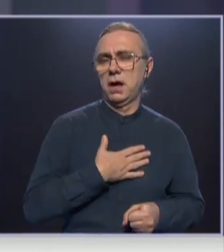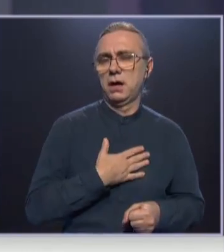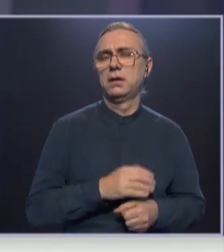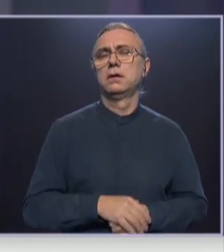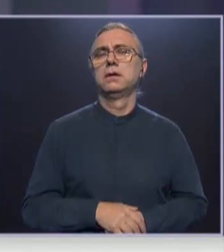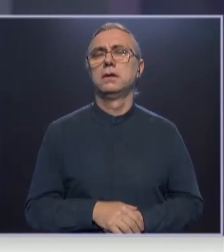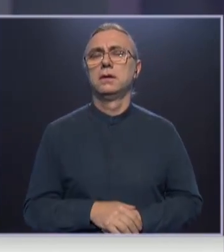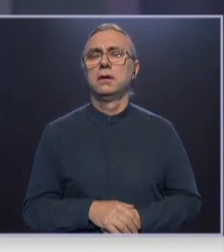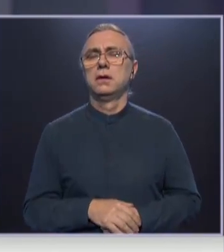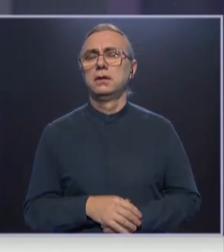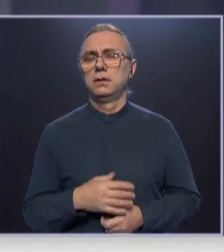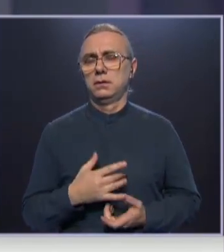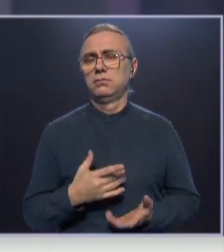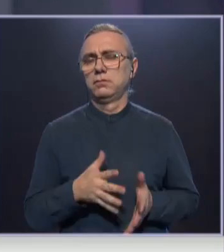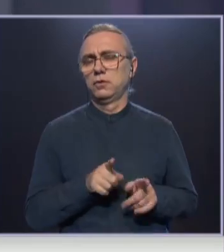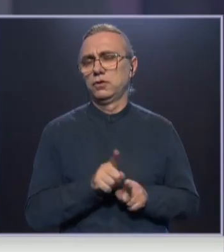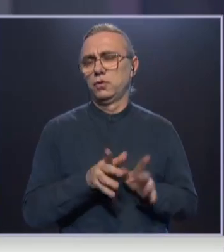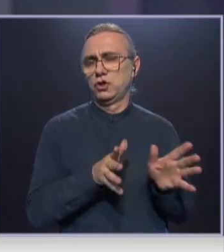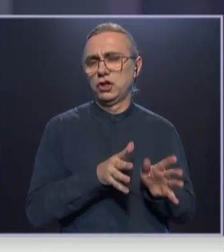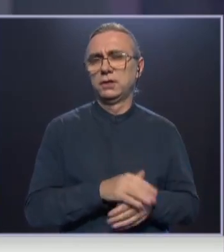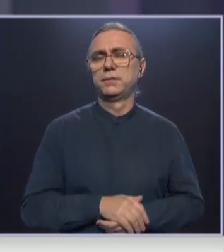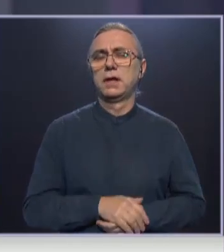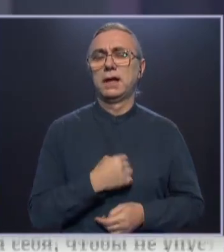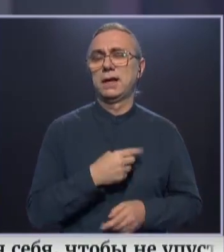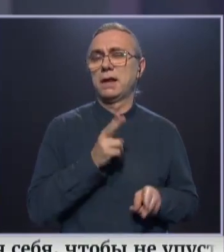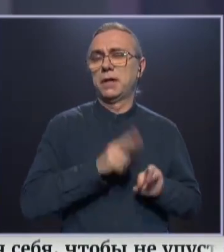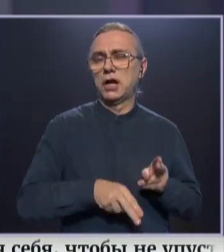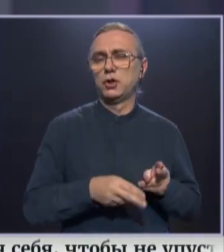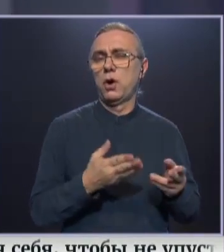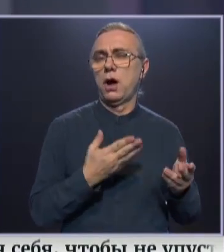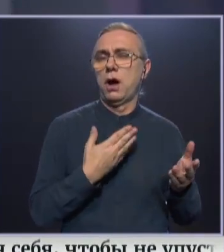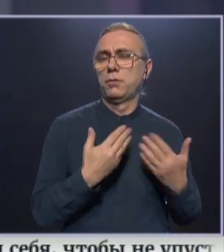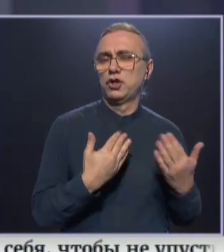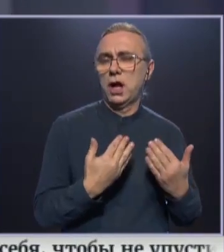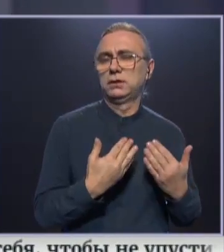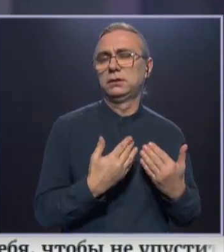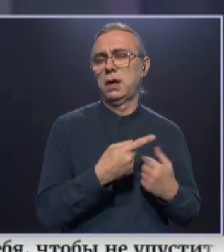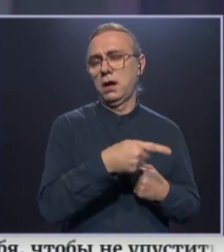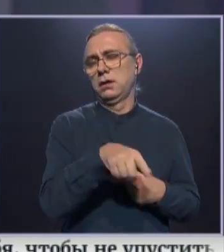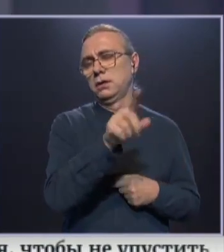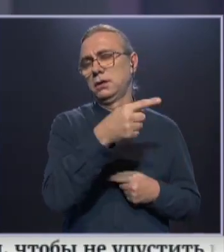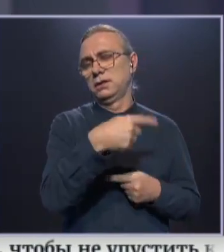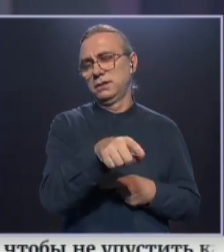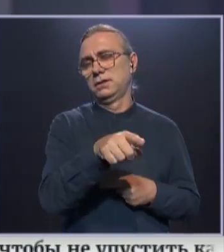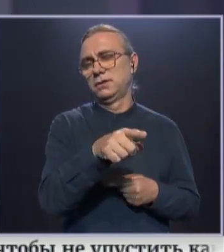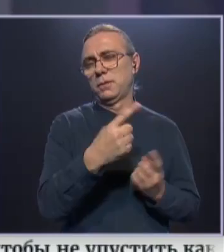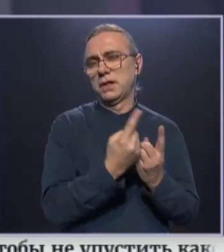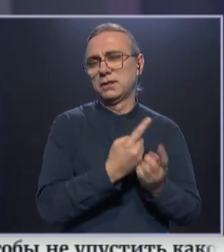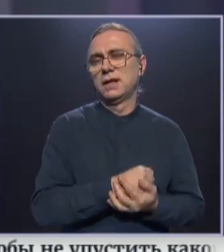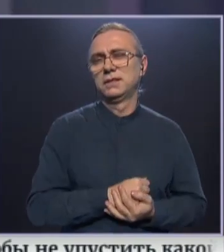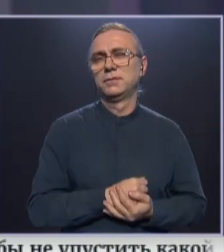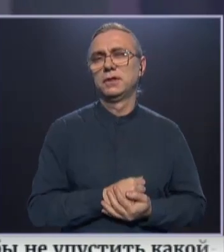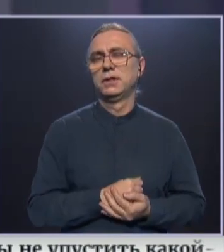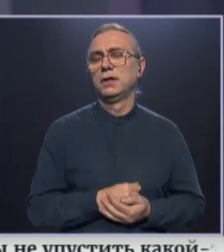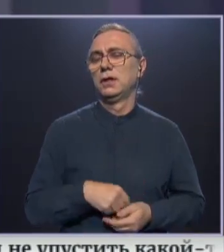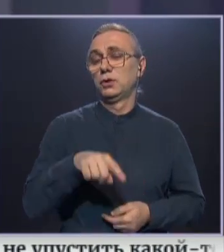одноклассником Андреем Одинцовым, Андрюх, привет, с которым, естественно, у меня не было никаких отношений, то она меня поймает в подъезде и разрежет мне